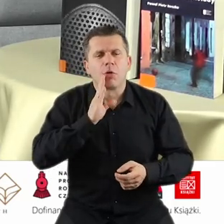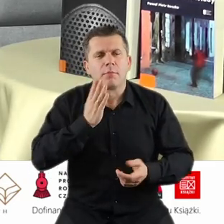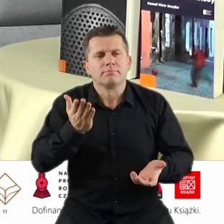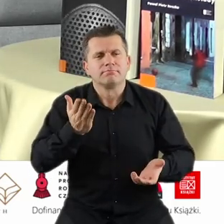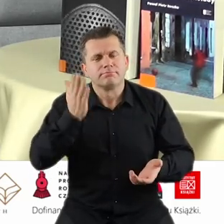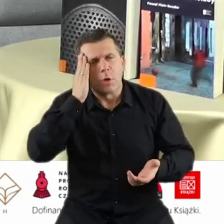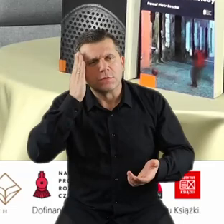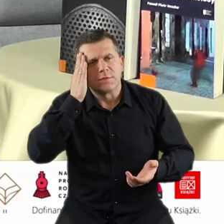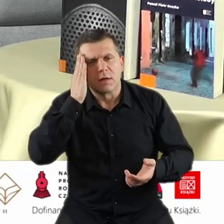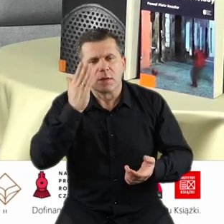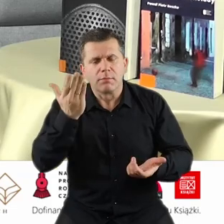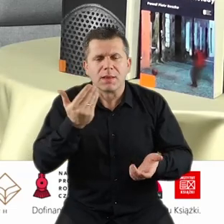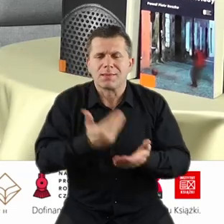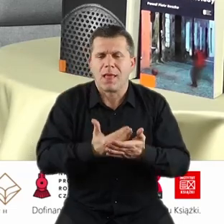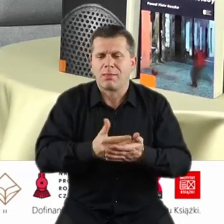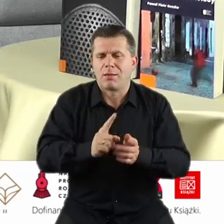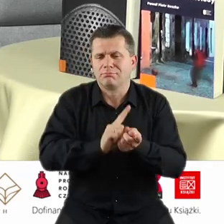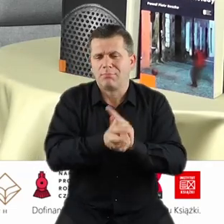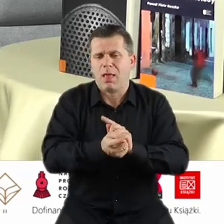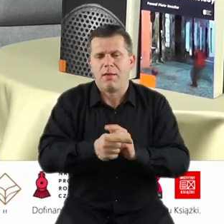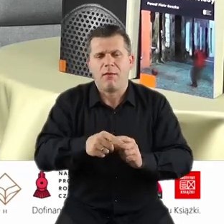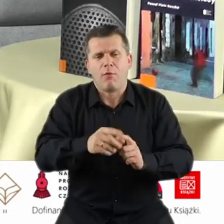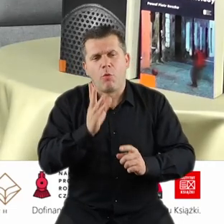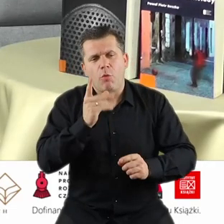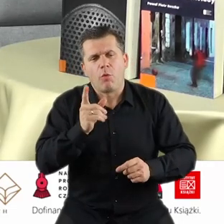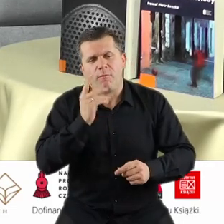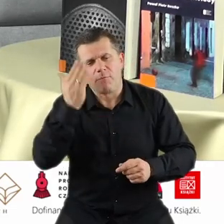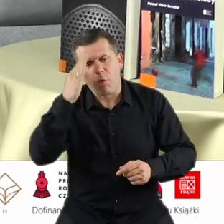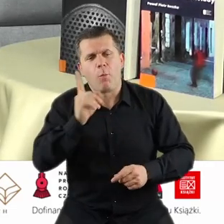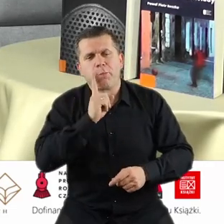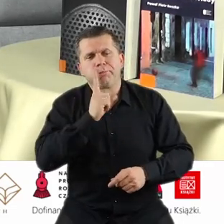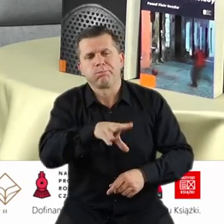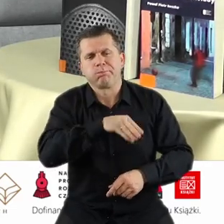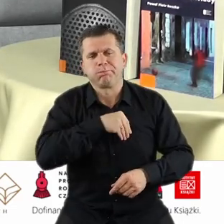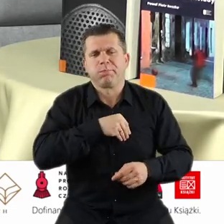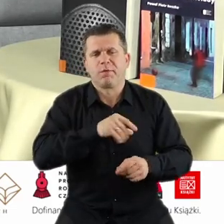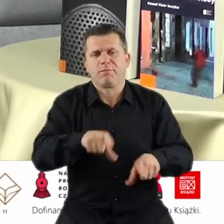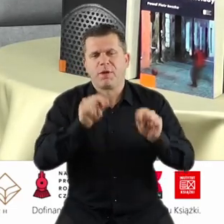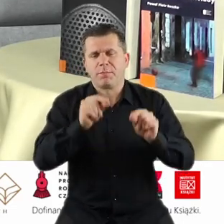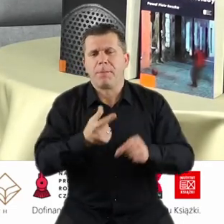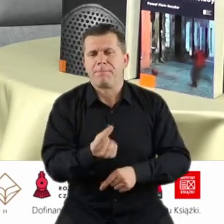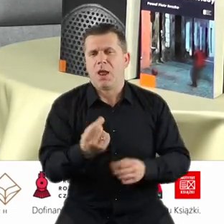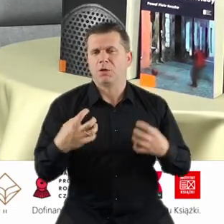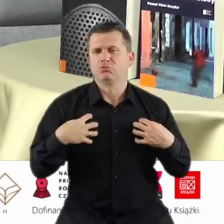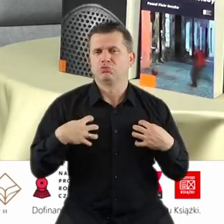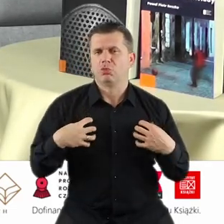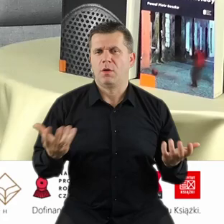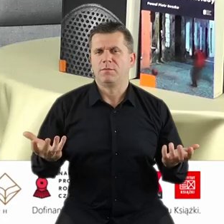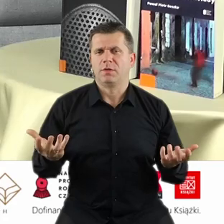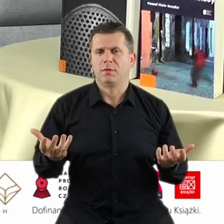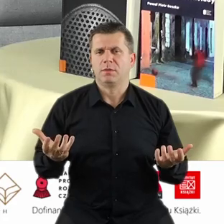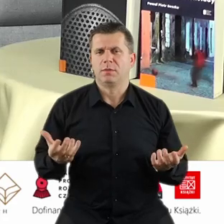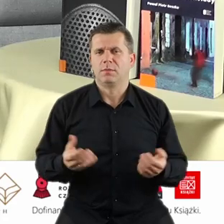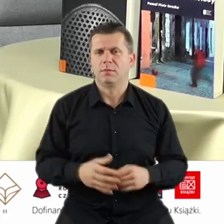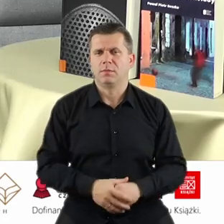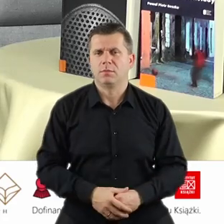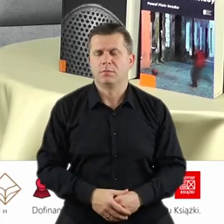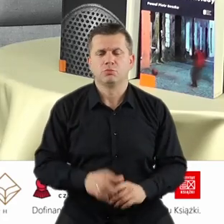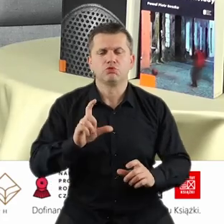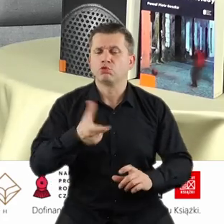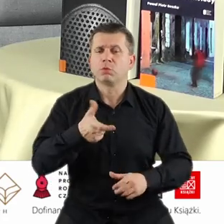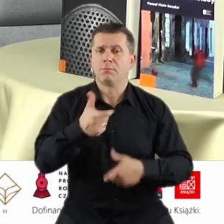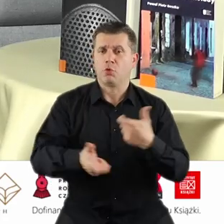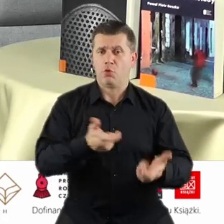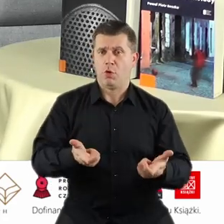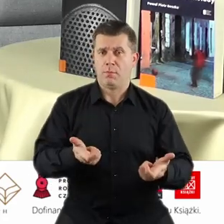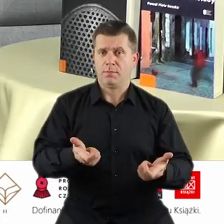podświadomie i dokonuje takich wyborów, nie innych, jeżeli chodzi o swoich partnerów życiowych. No i co z